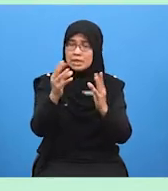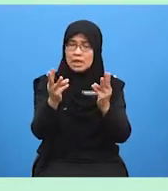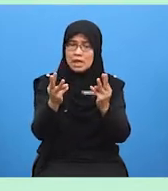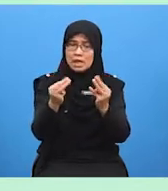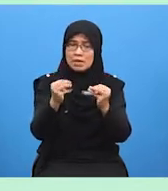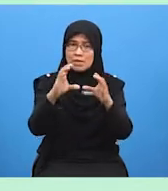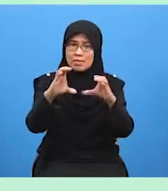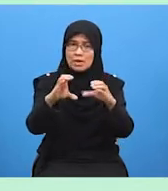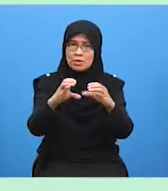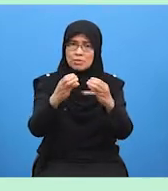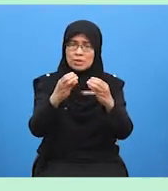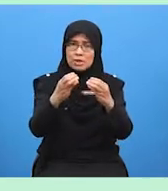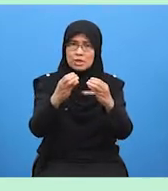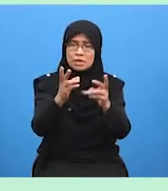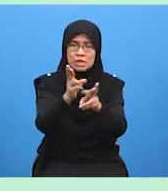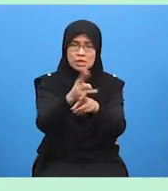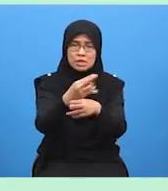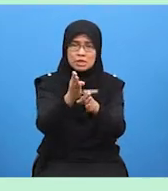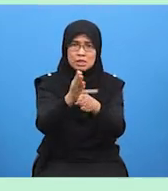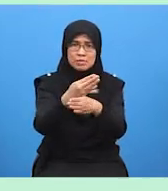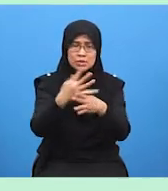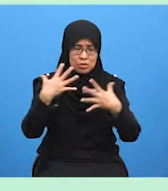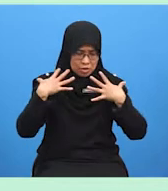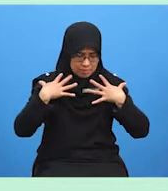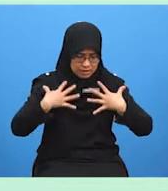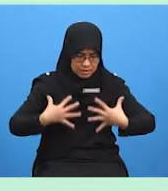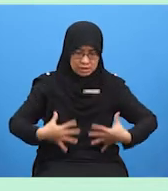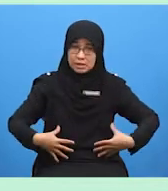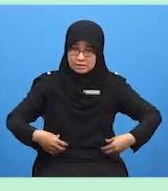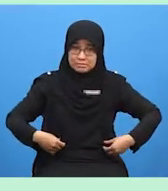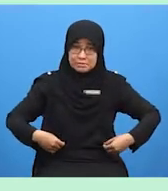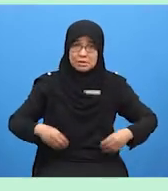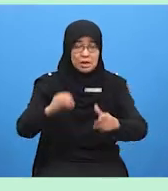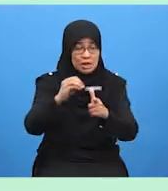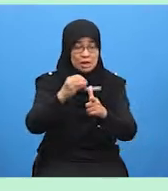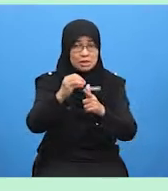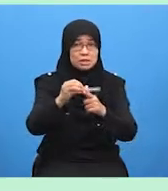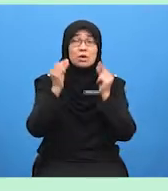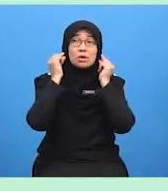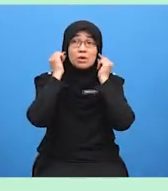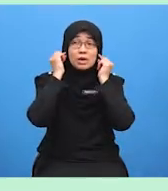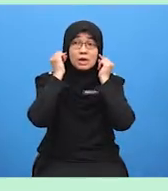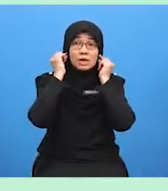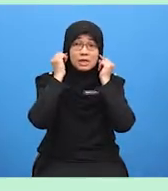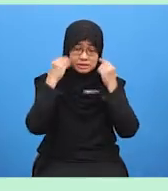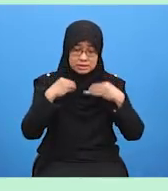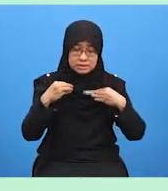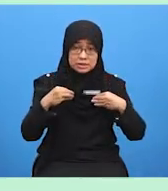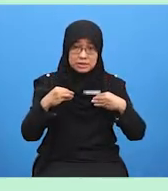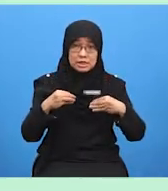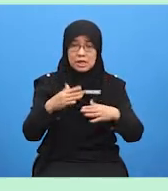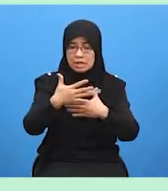ada kamu hendak mereka bentuk pakaian ataupun aksesori. Kemudian,